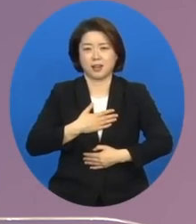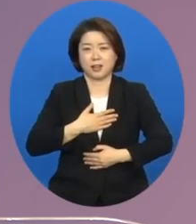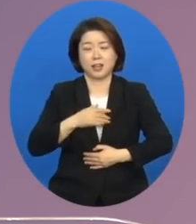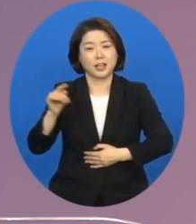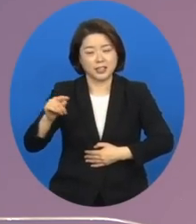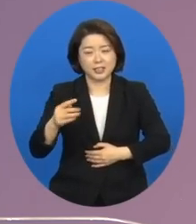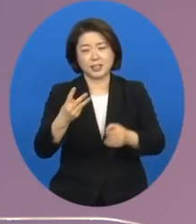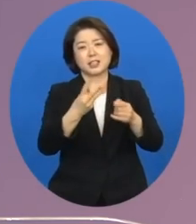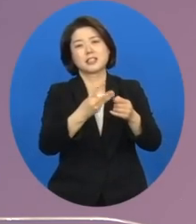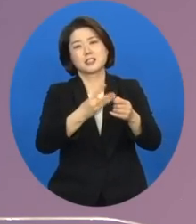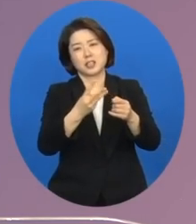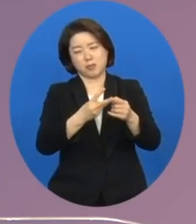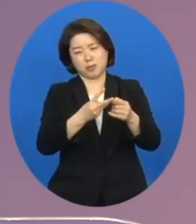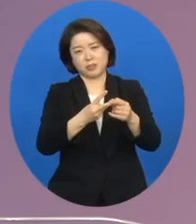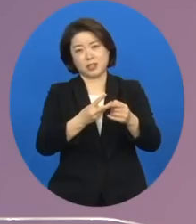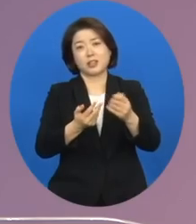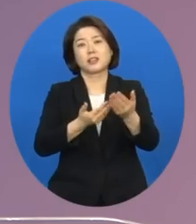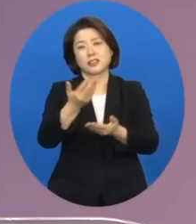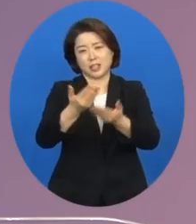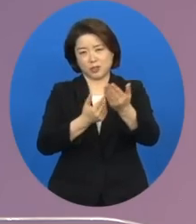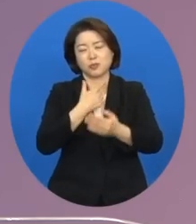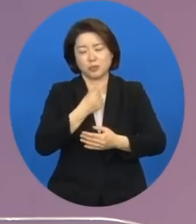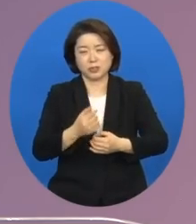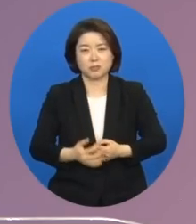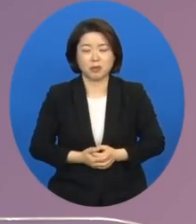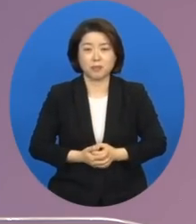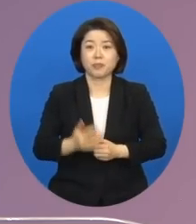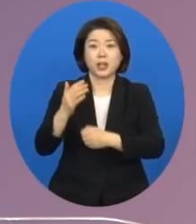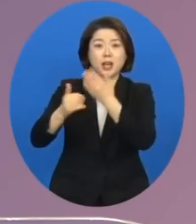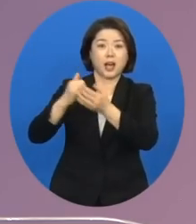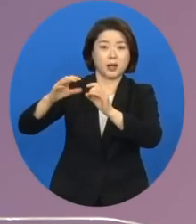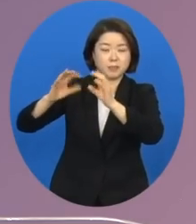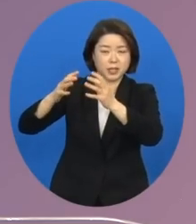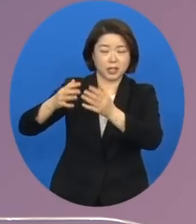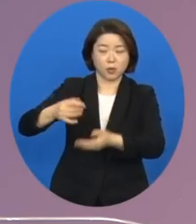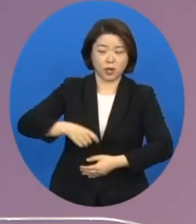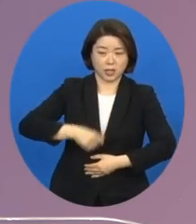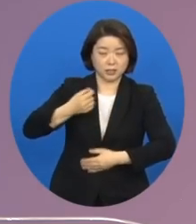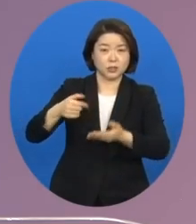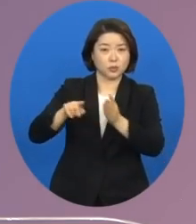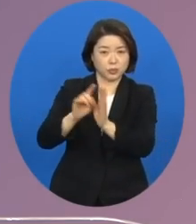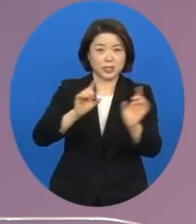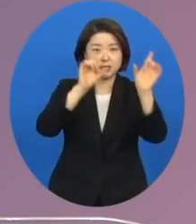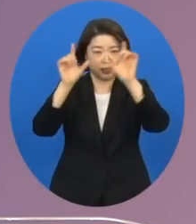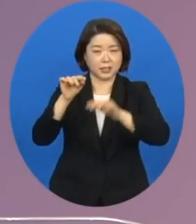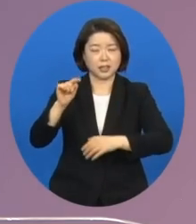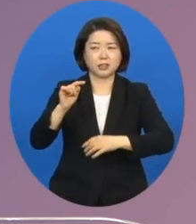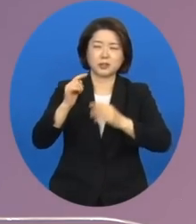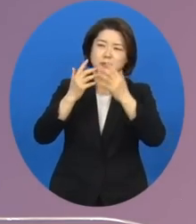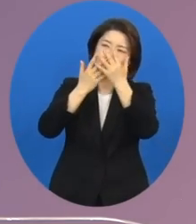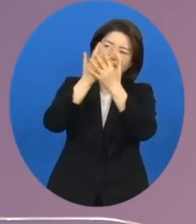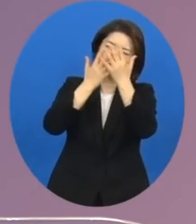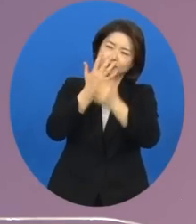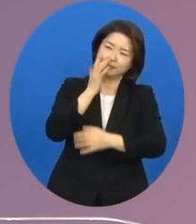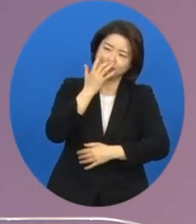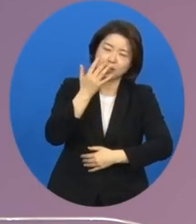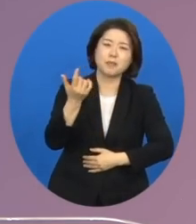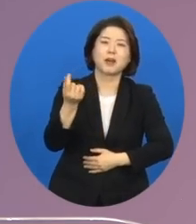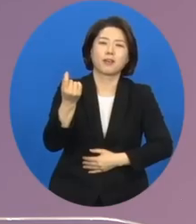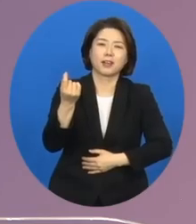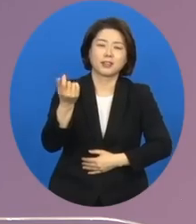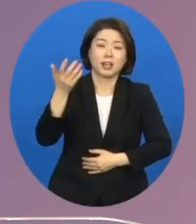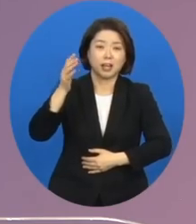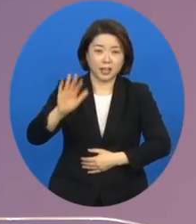여러분과 나누려는 것입니다 하나님의 나라와 의를 위해 산다는 것은 때로 추상적으로 들립니다